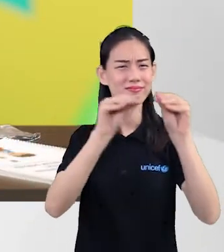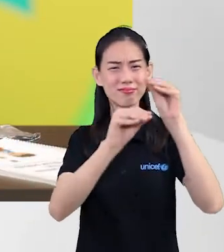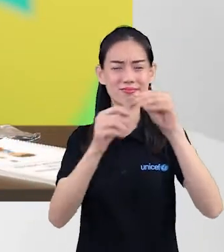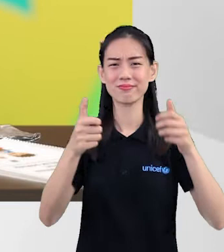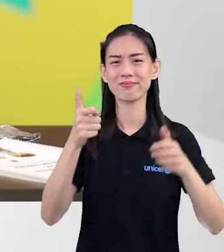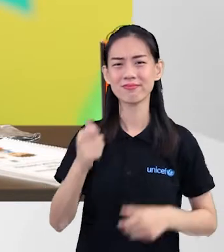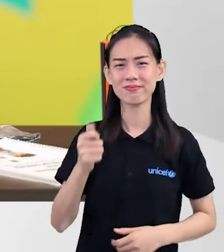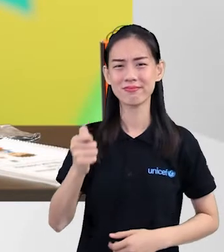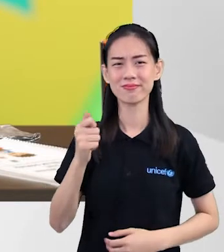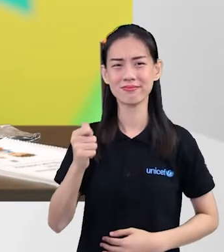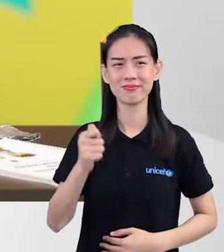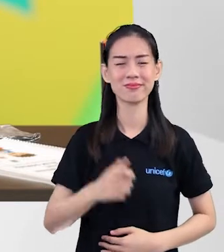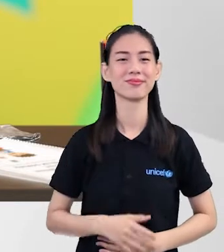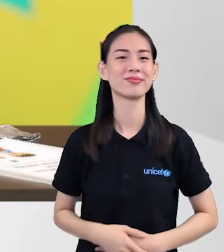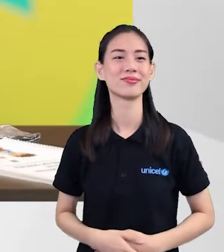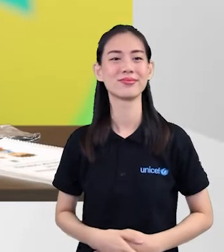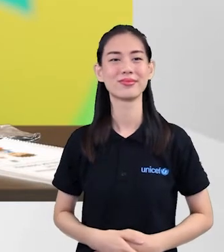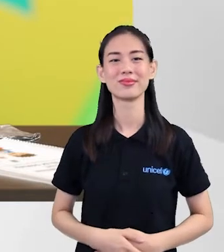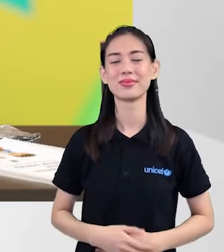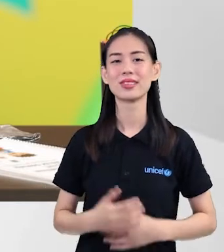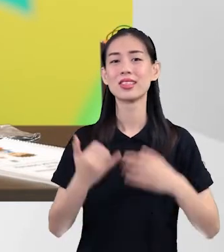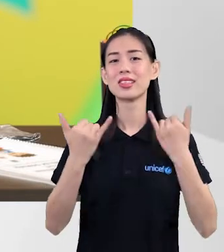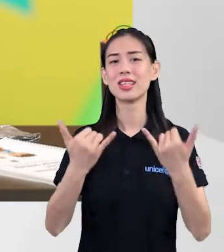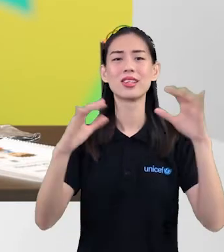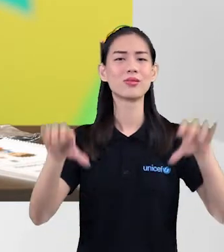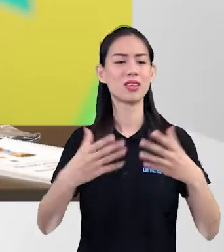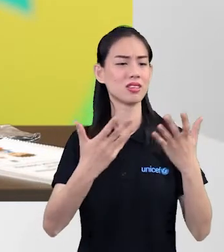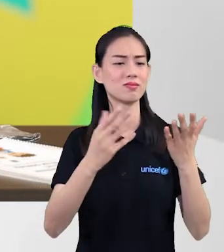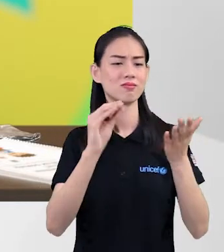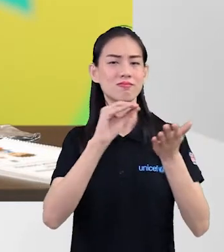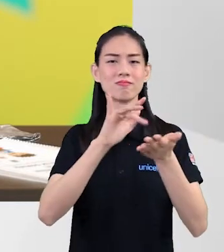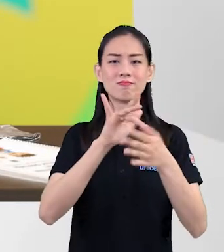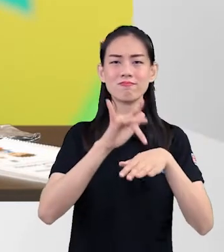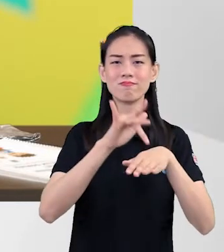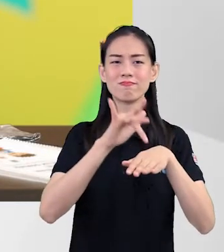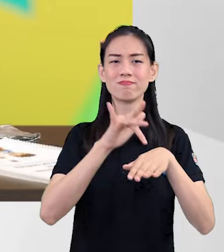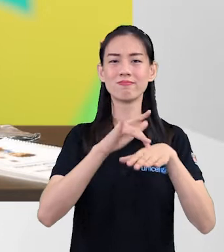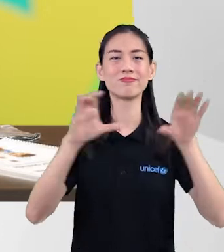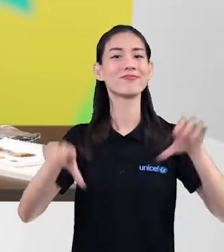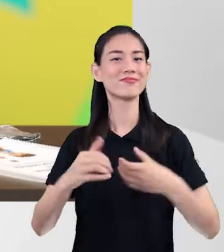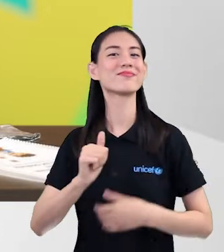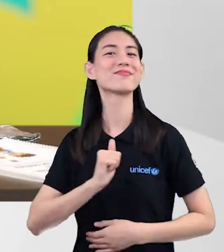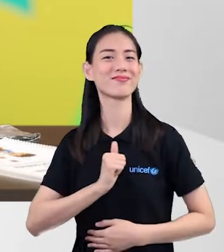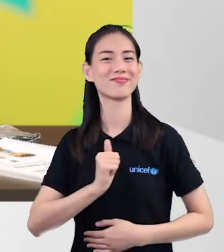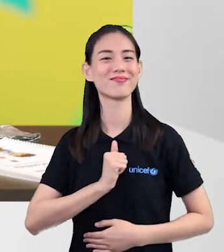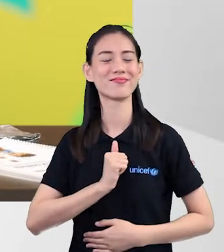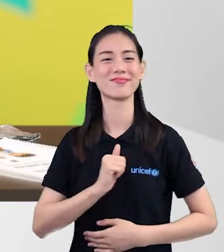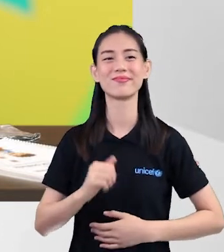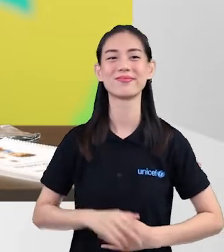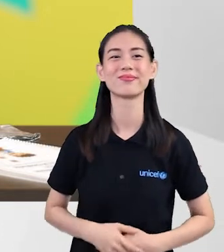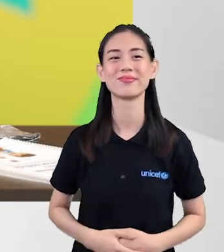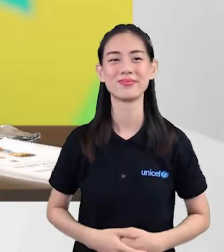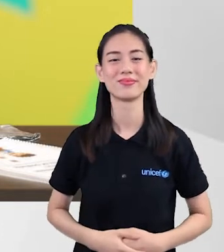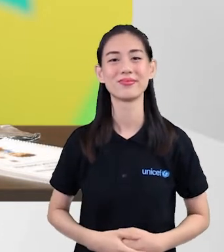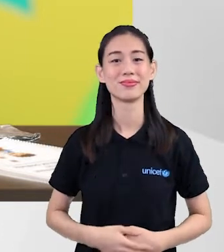mengawal servo motor menggunakan push button. Kali ini kita nak lihat bagaimana untuk membina penderia sentuh atau touch sensor buatan